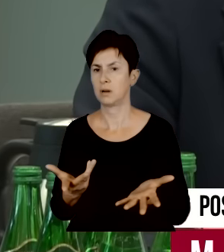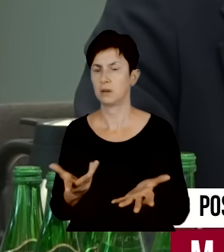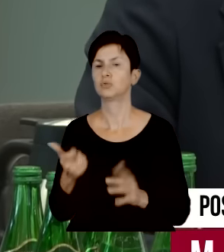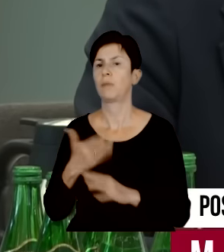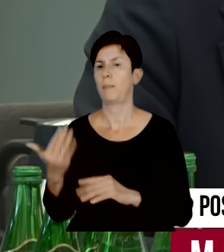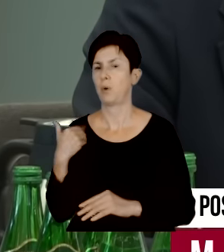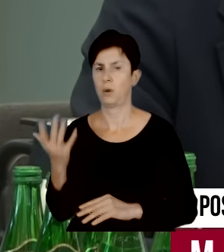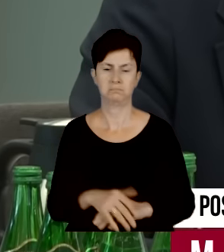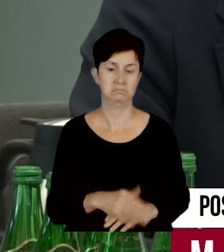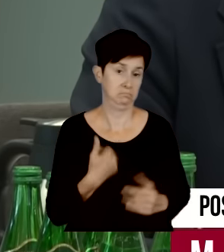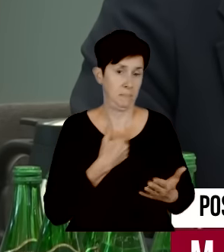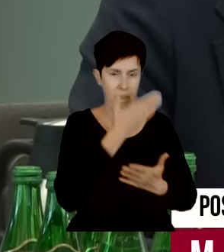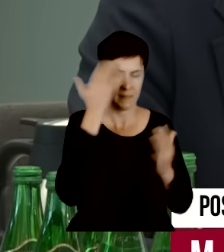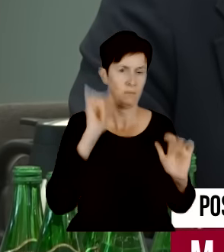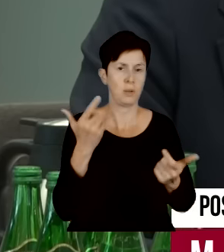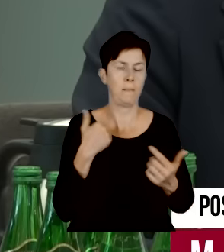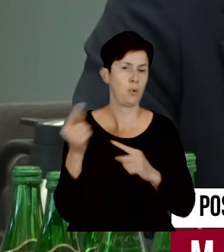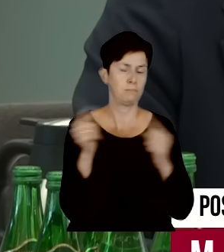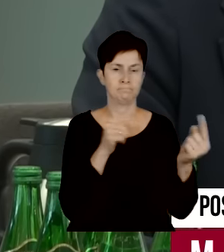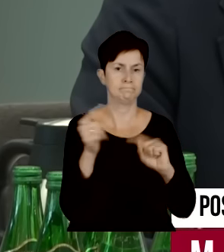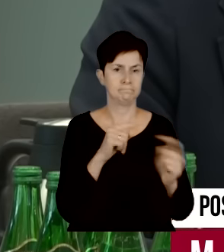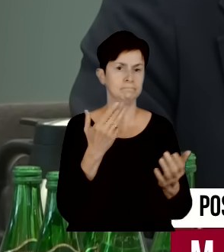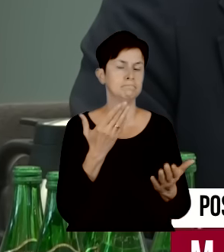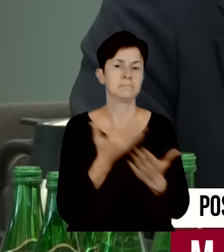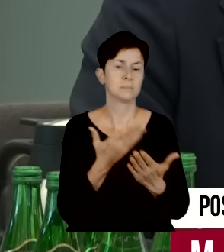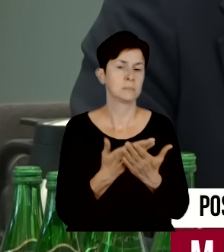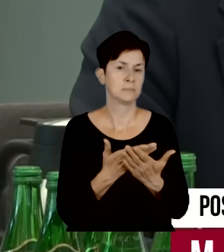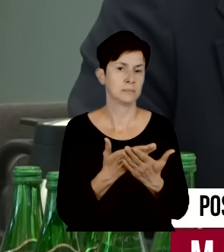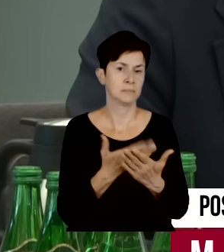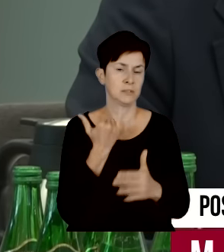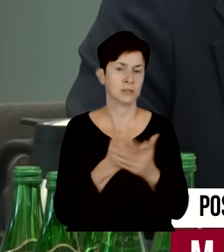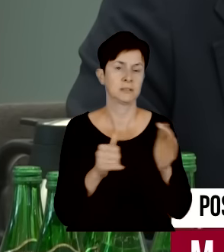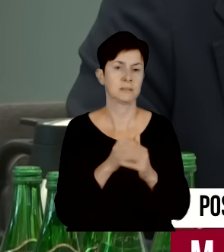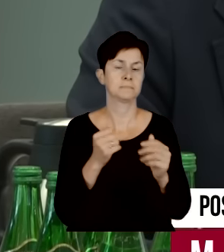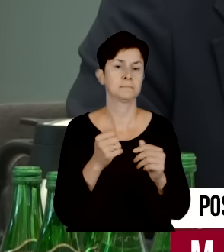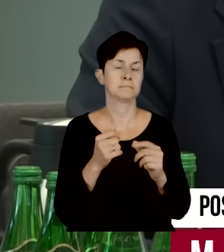nie znam korespondencji szczegółowo ponieważ Jak wpływa korespondencja